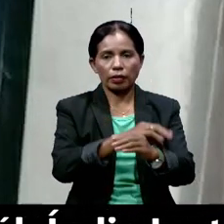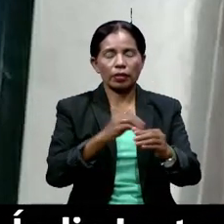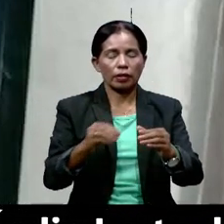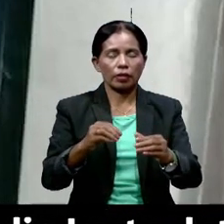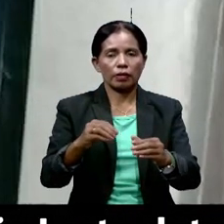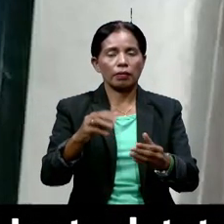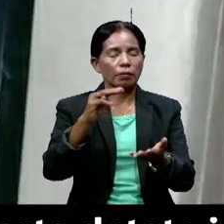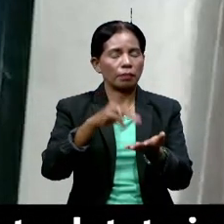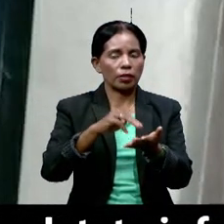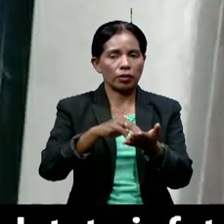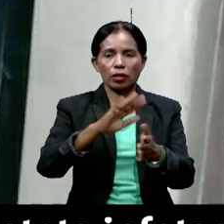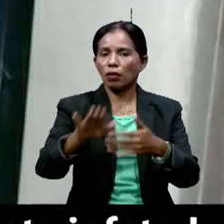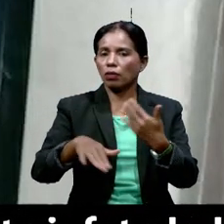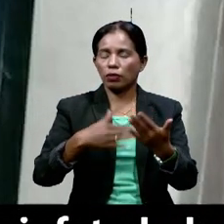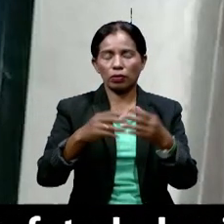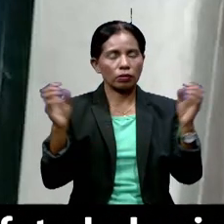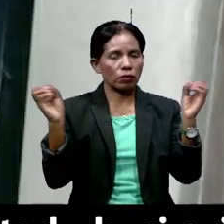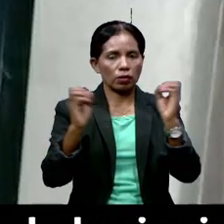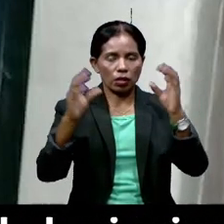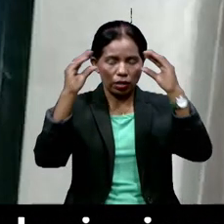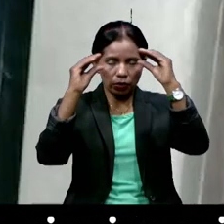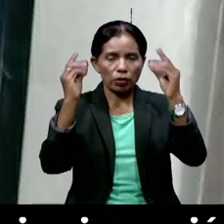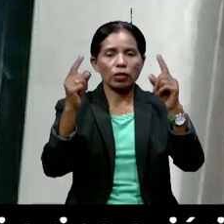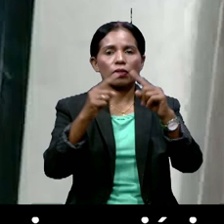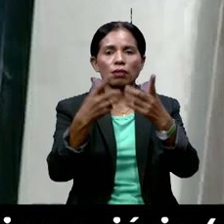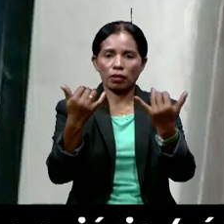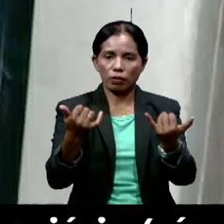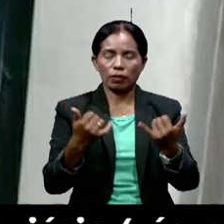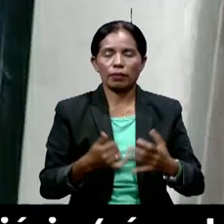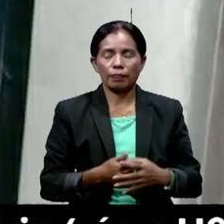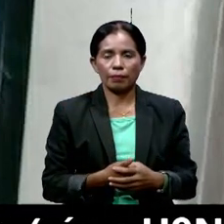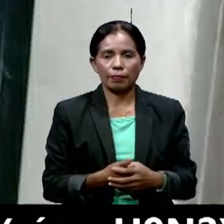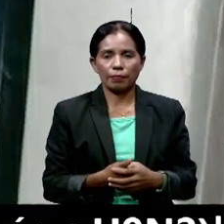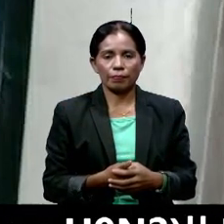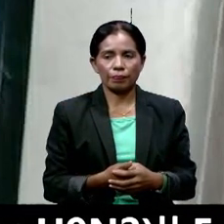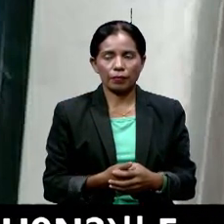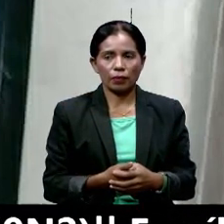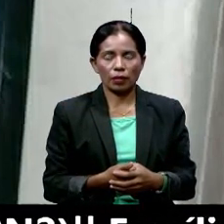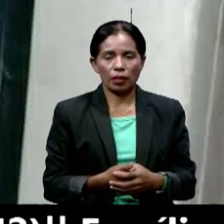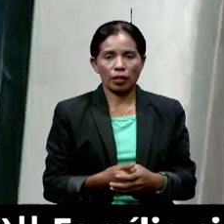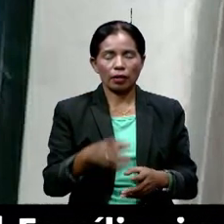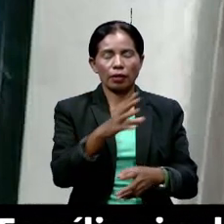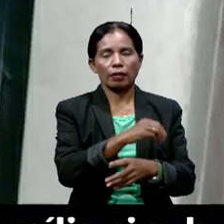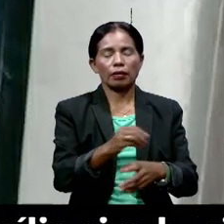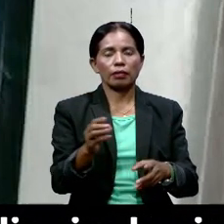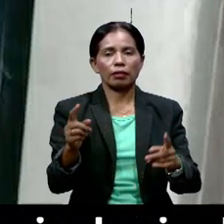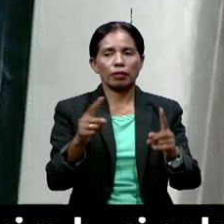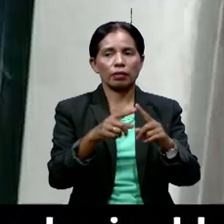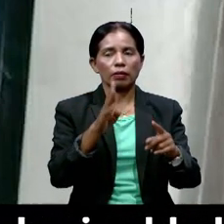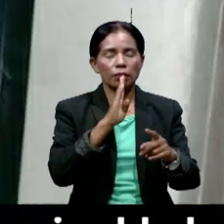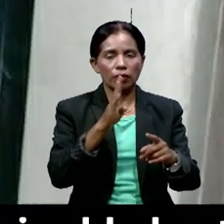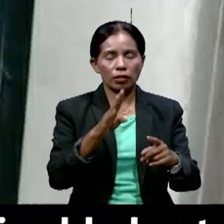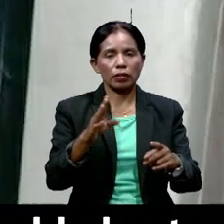materias gerais sirne latama to agora amo, religião sirne latama, so melaiu, melaiu ne ami ateno